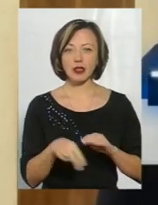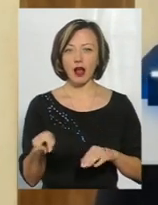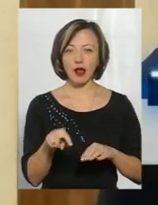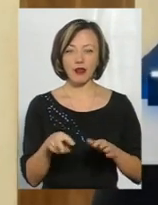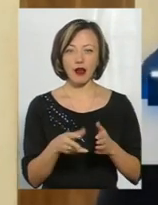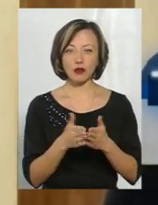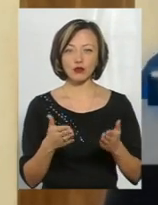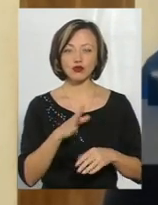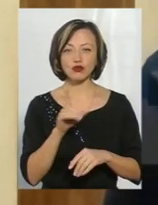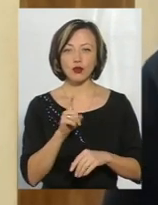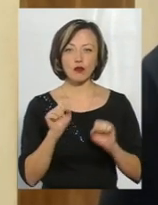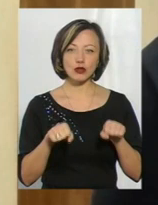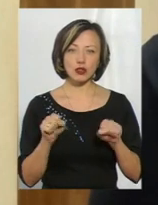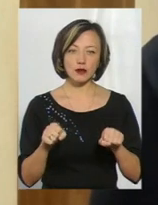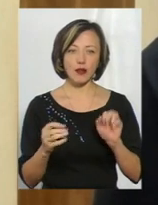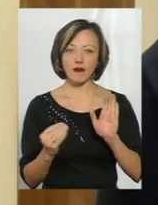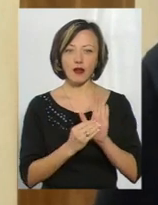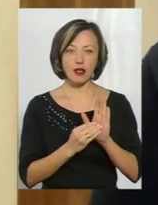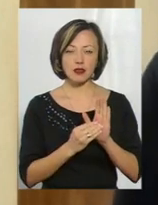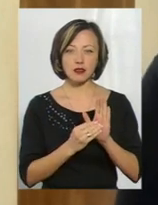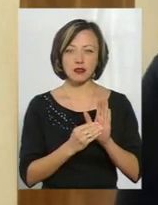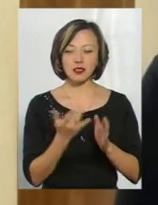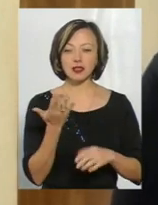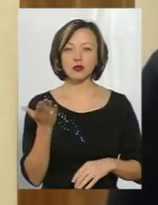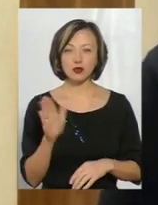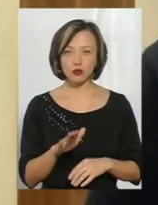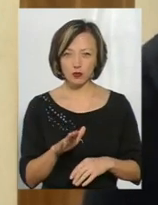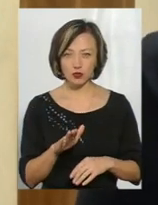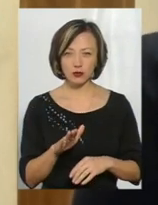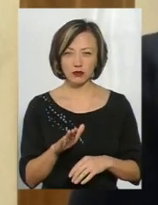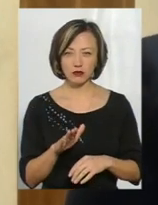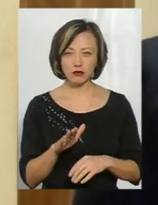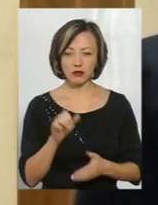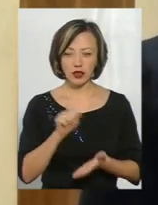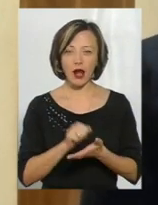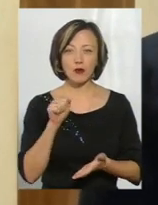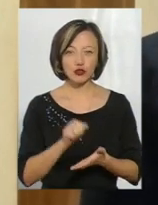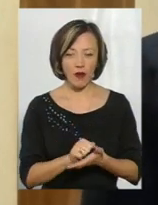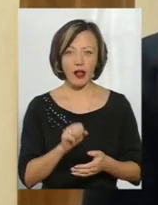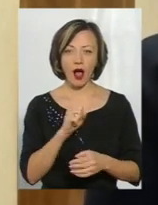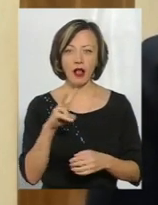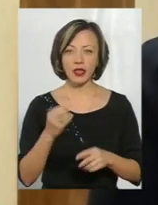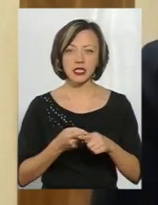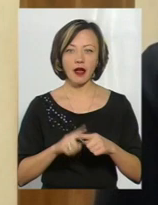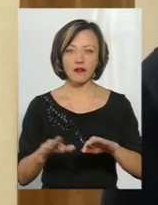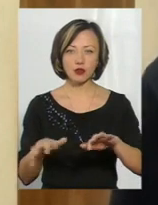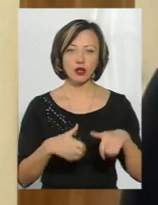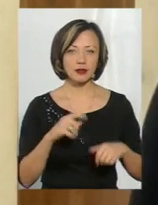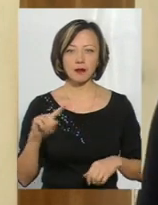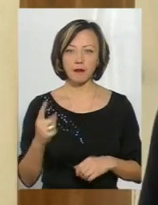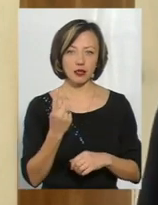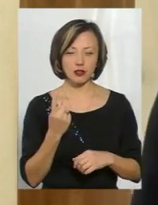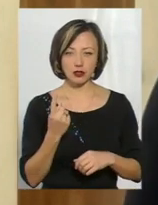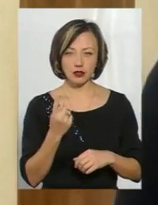агіт-літературою, що, ну, можливо, там тиражування не завжди проставлялося далі. Але це вилучалося буквально на